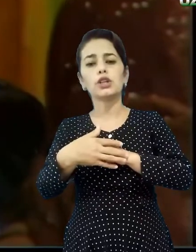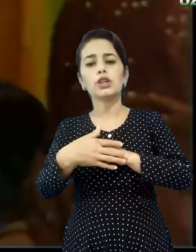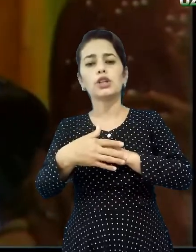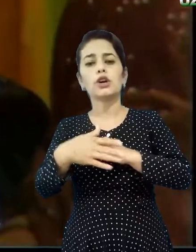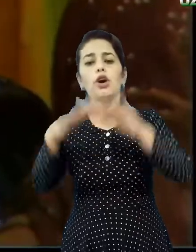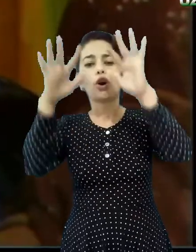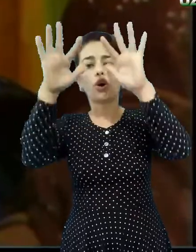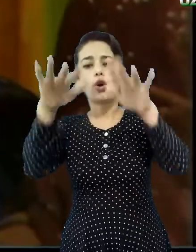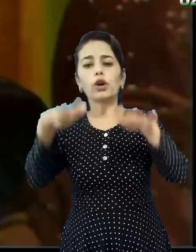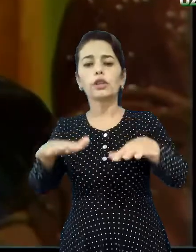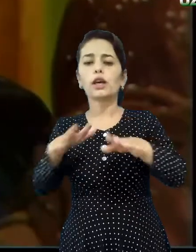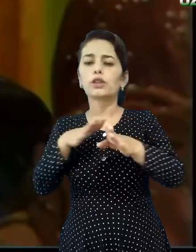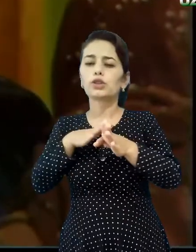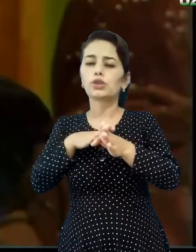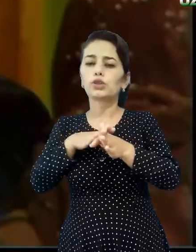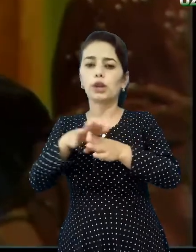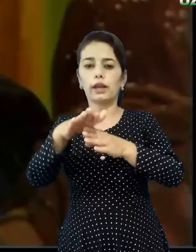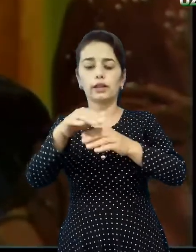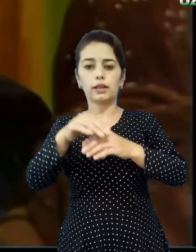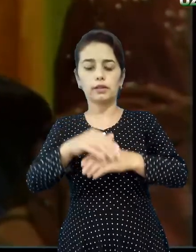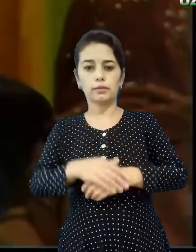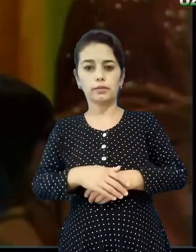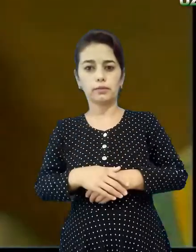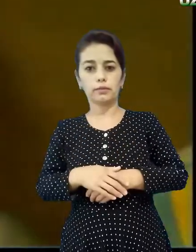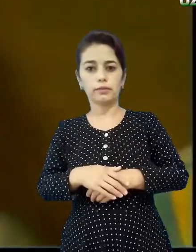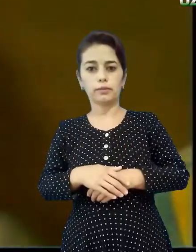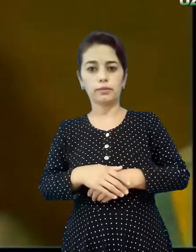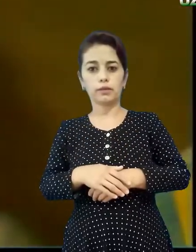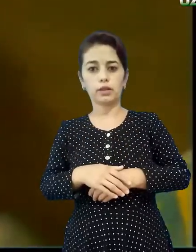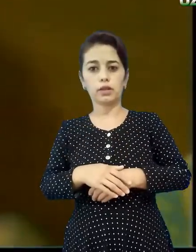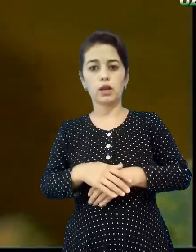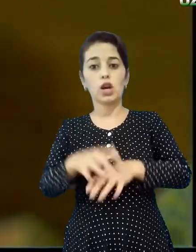kalishlari qorga to'la edi.